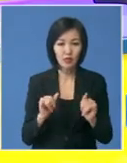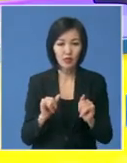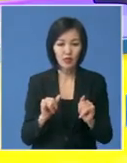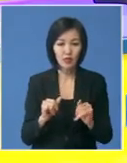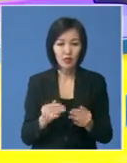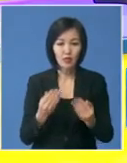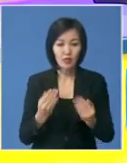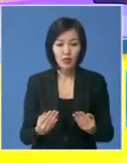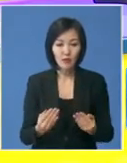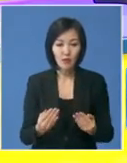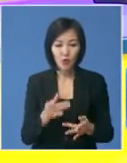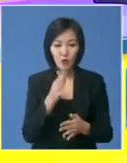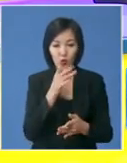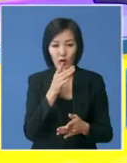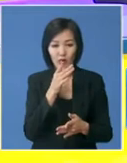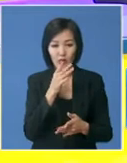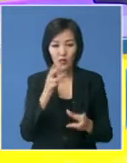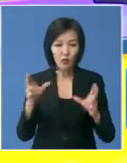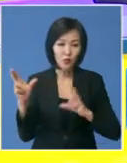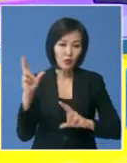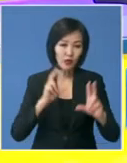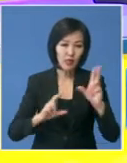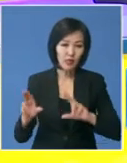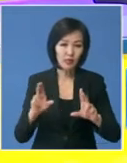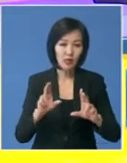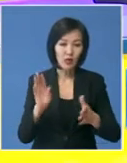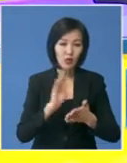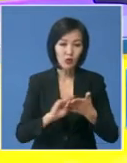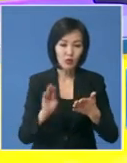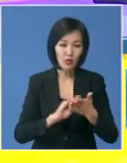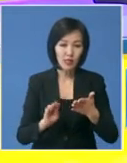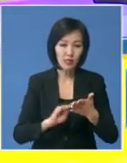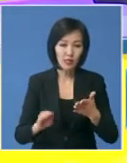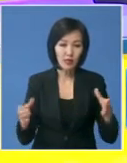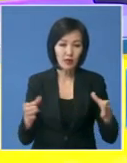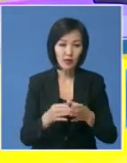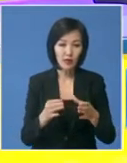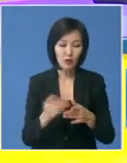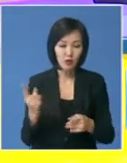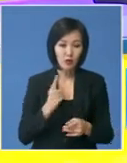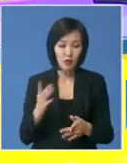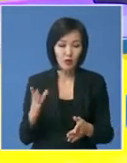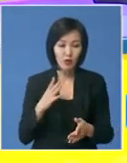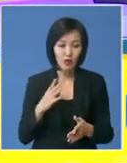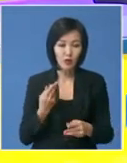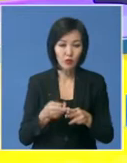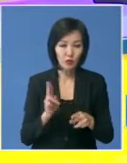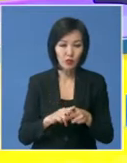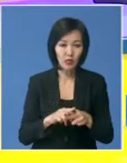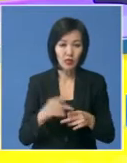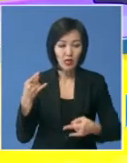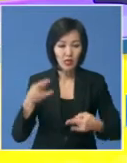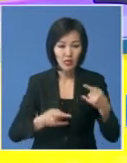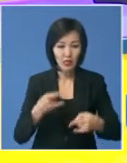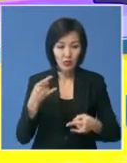сәтті біздің оқу ордамыздың журналистика мамандығының студенттері сарла сағына күткен болатын. Сондықтан да осы